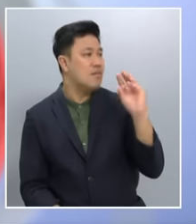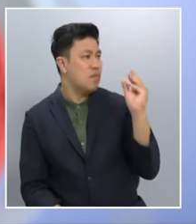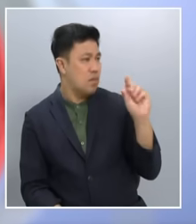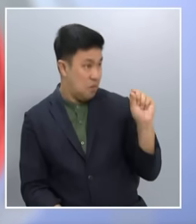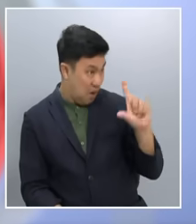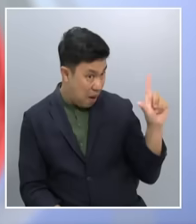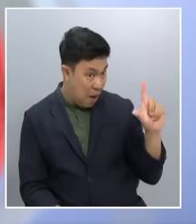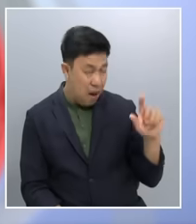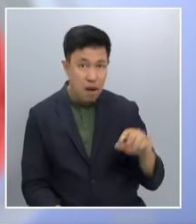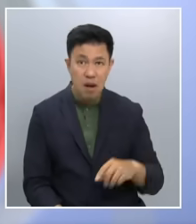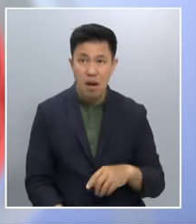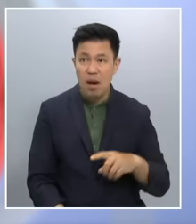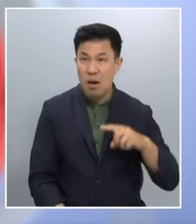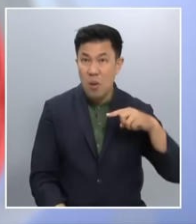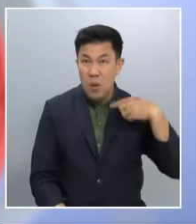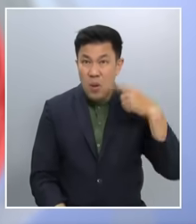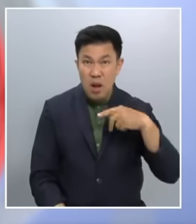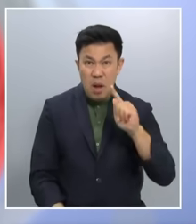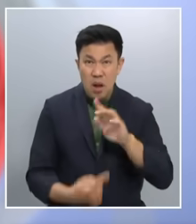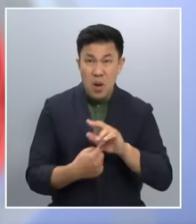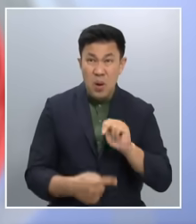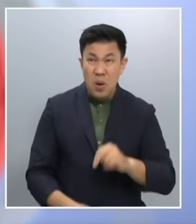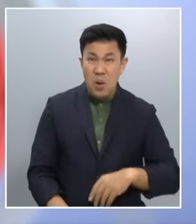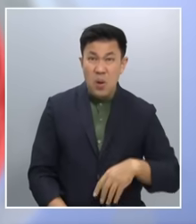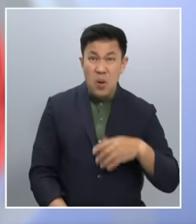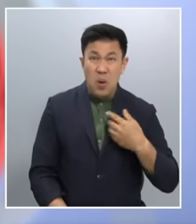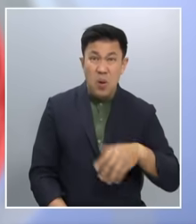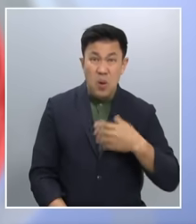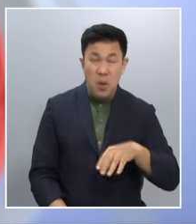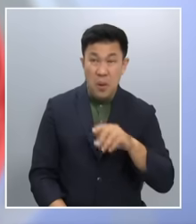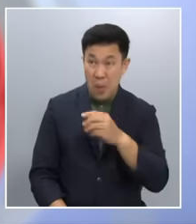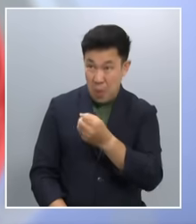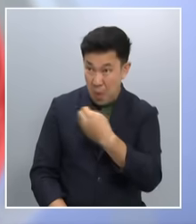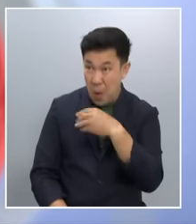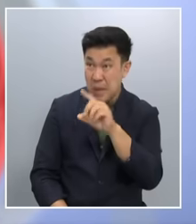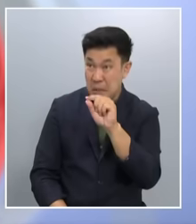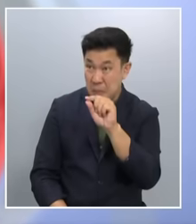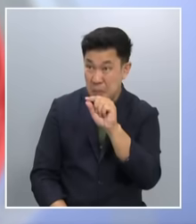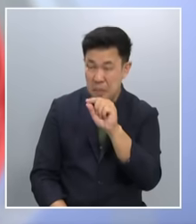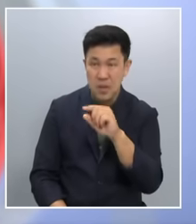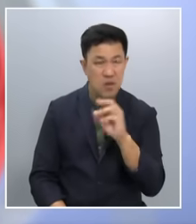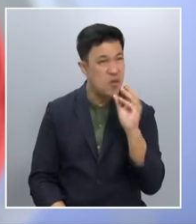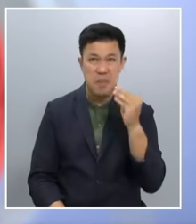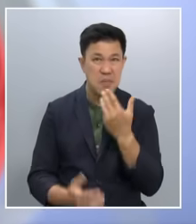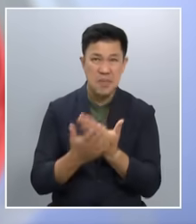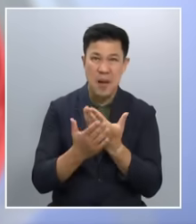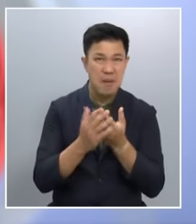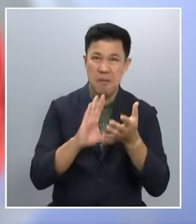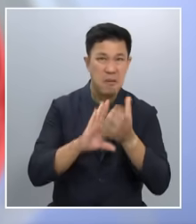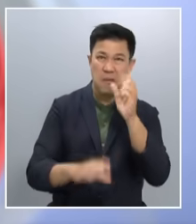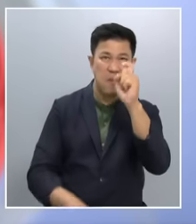อ้ยพี่คือถ้าพี่บอกว่าโอ้โหถ้า20น้องฟิล์มตอนนี้พี่เอาเงินออกมาไม่ได้